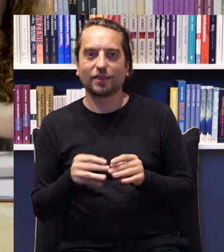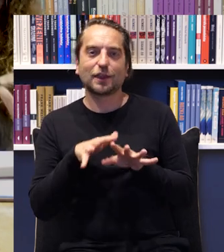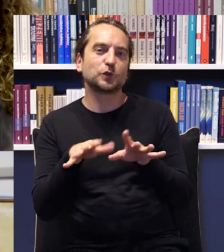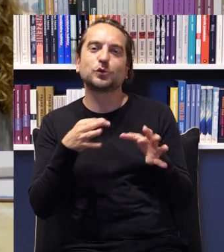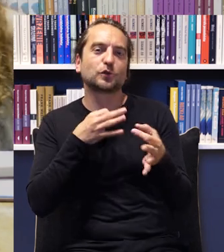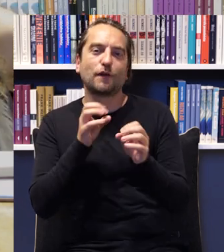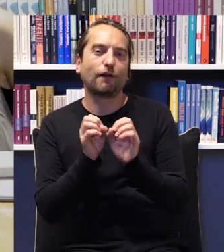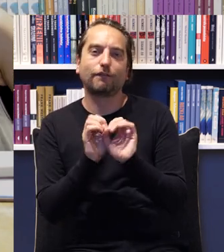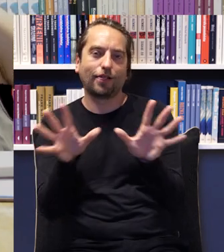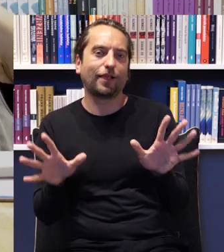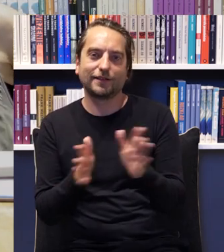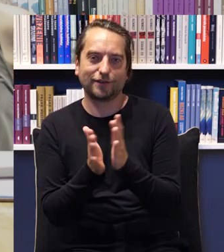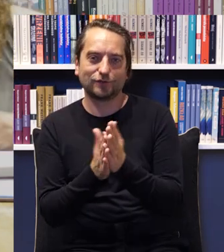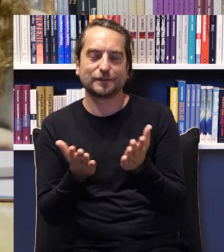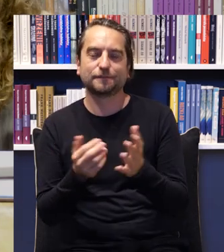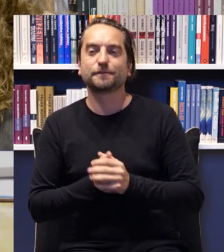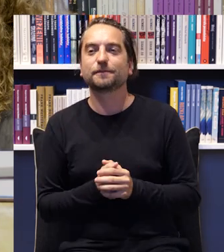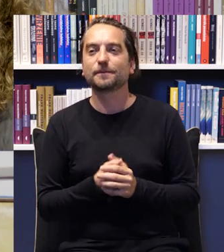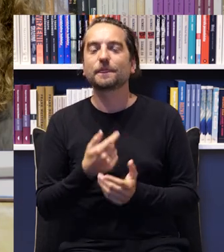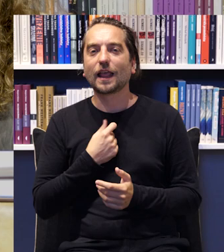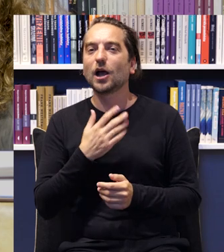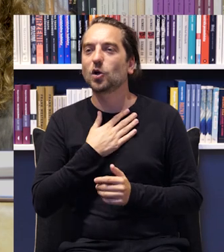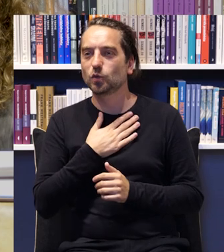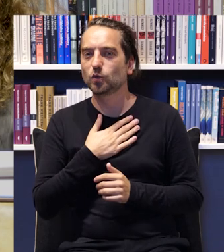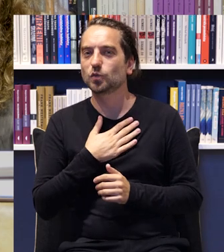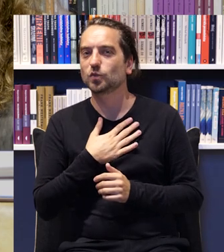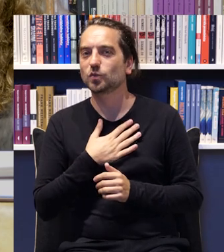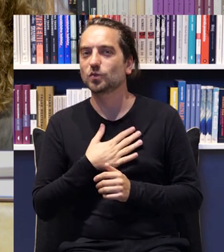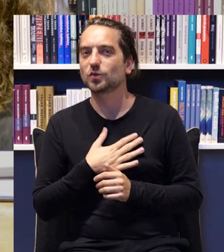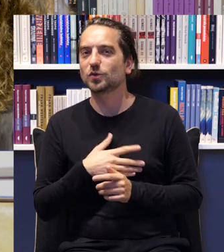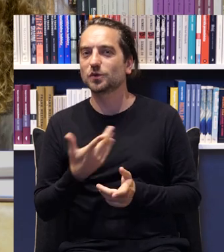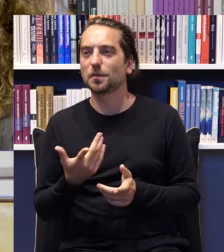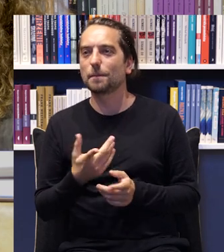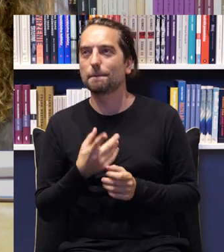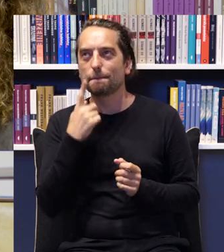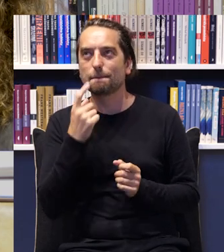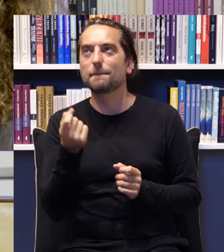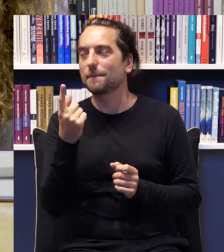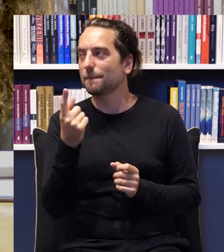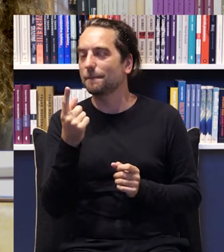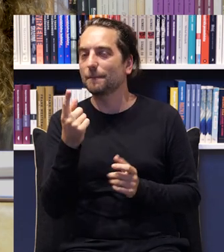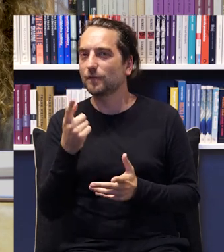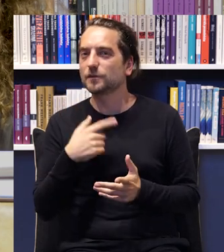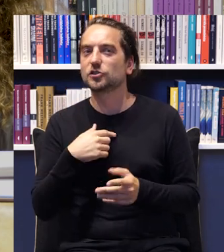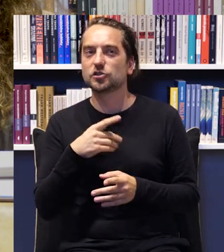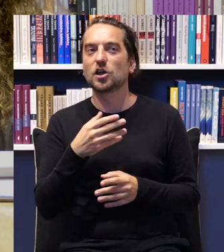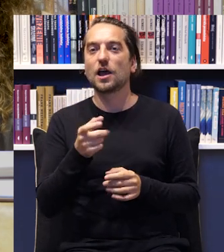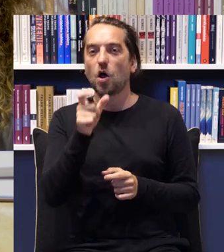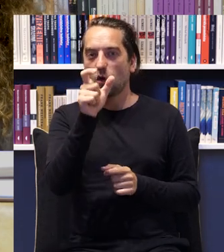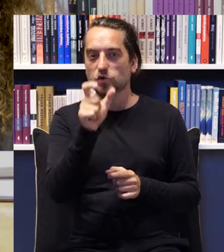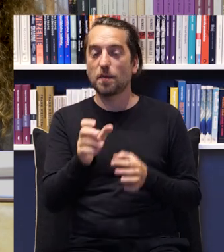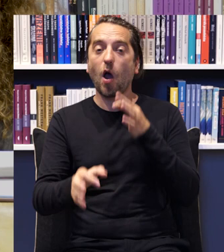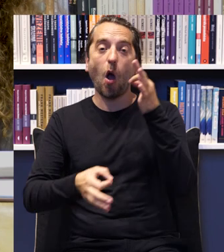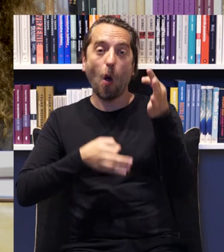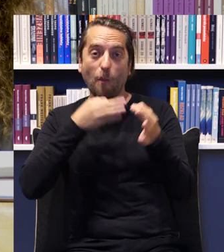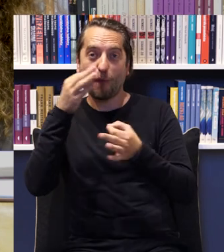chociaż trochę. Znaczy rzeczywiście ja w ogóle jakby lubię ten koncept takiej postaci, o której najpierw się mówi,